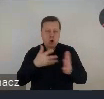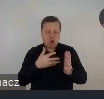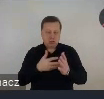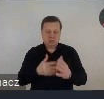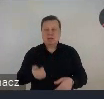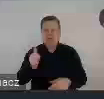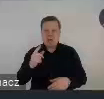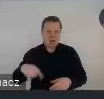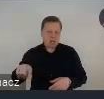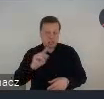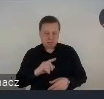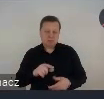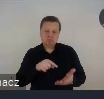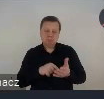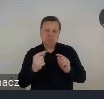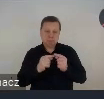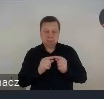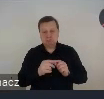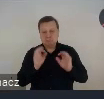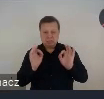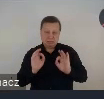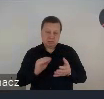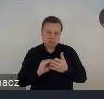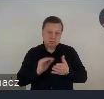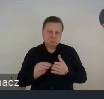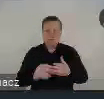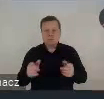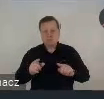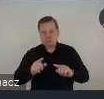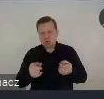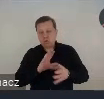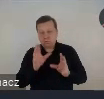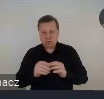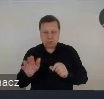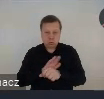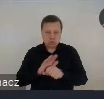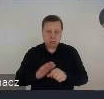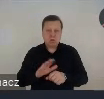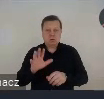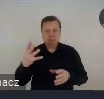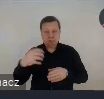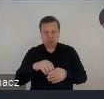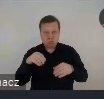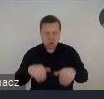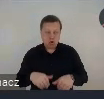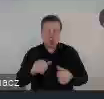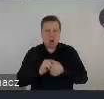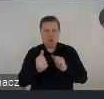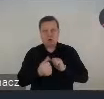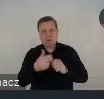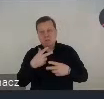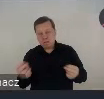względem formalnym, czyli czy dana organizacja może brać udział w danym